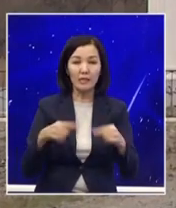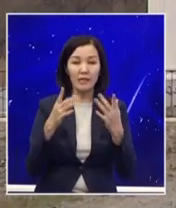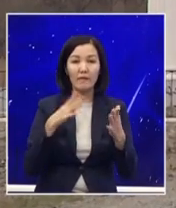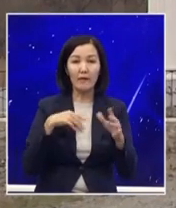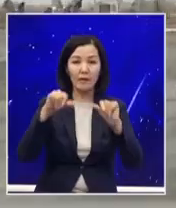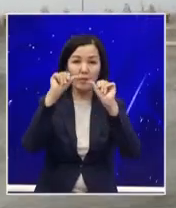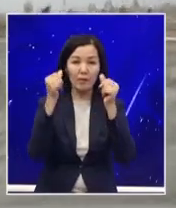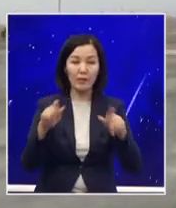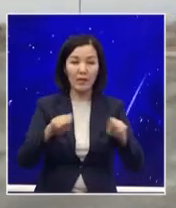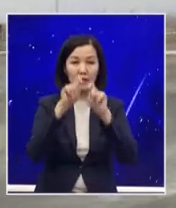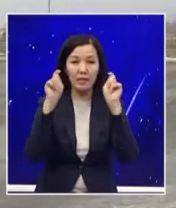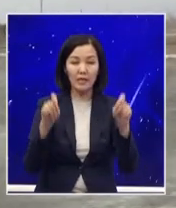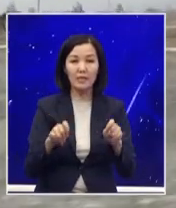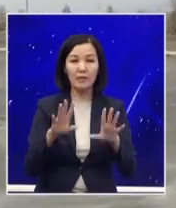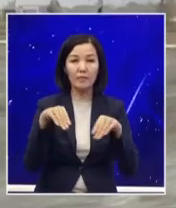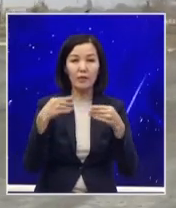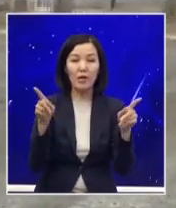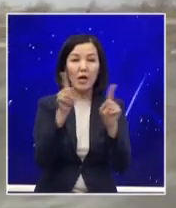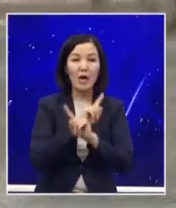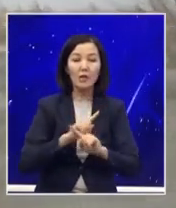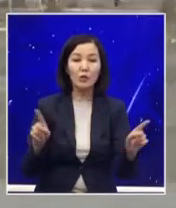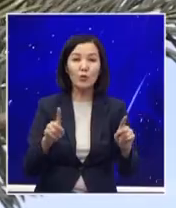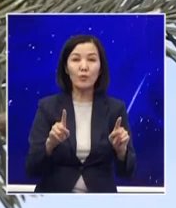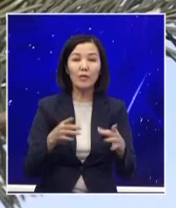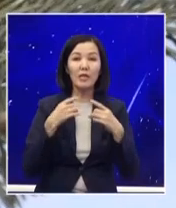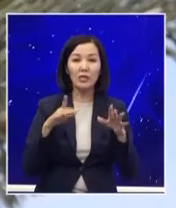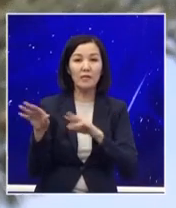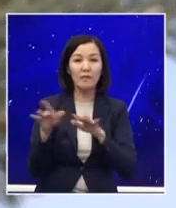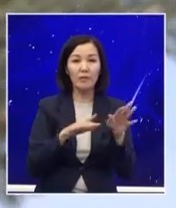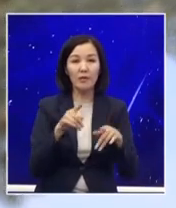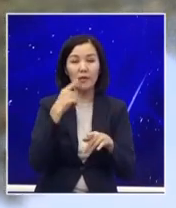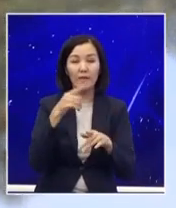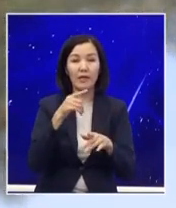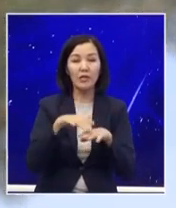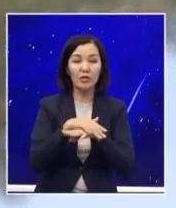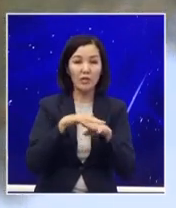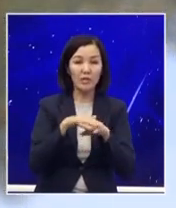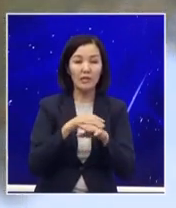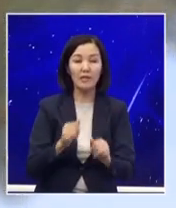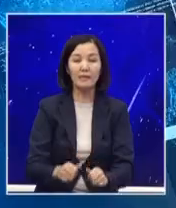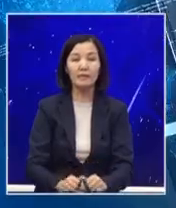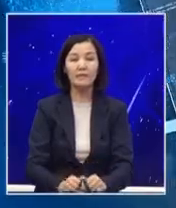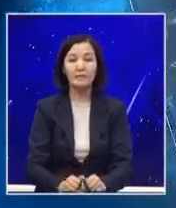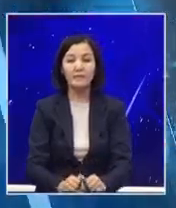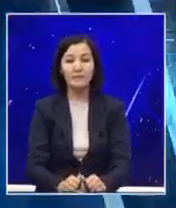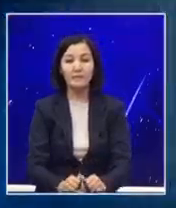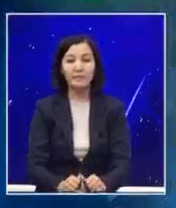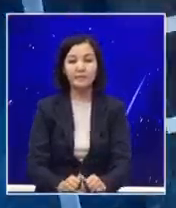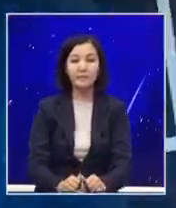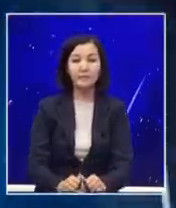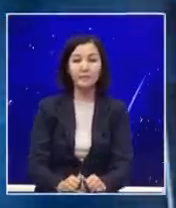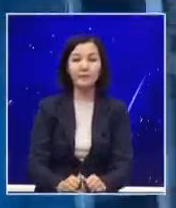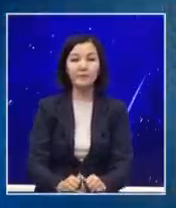монумента в знаменательную дату придает особый колорит торжественным мероприятиям, отмечают местные жители. Елеман Раимбеков, Абзал Нусипов, телеканал